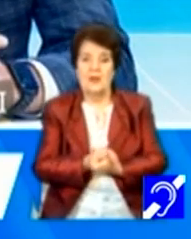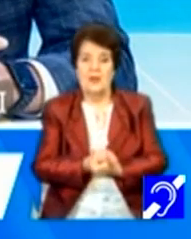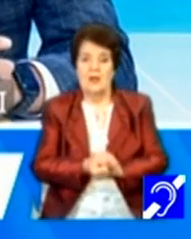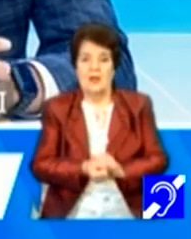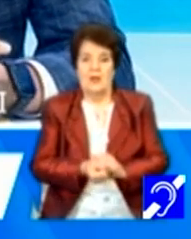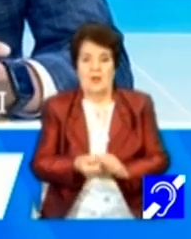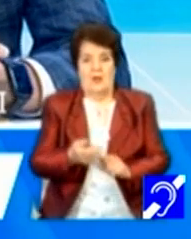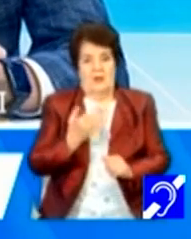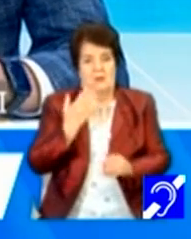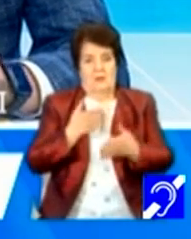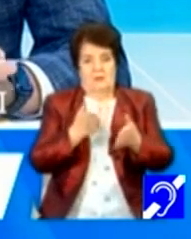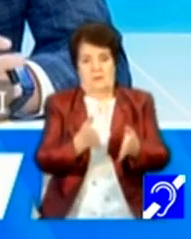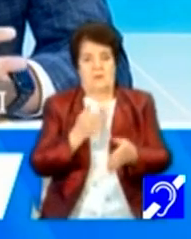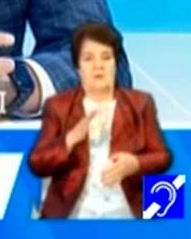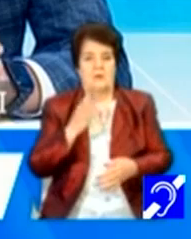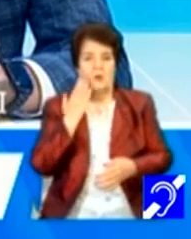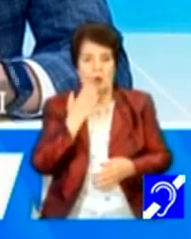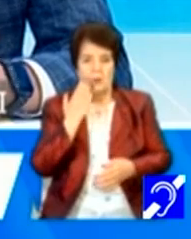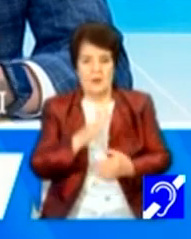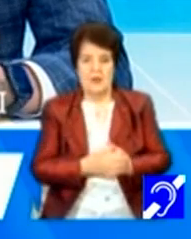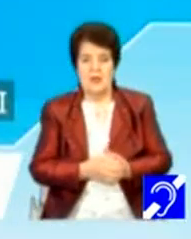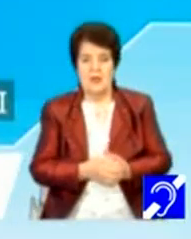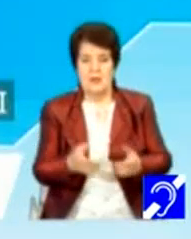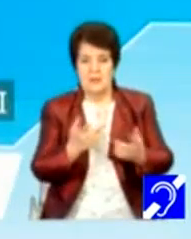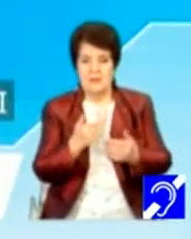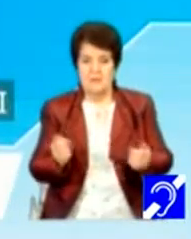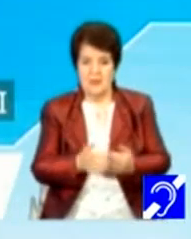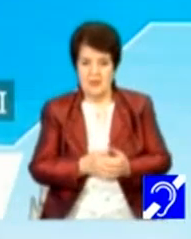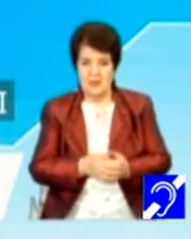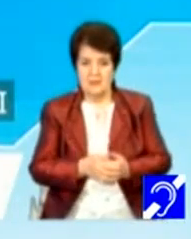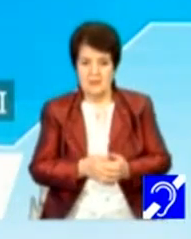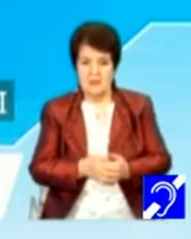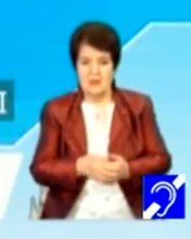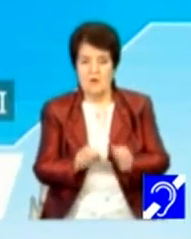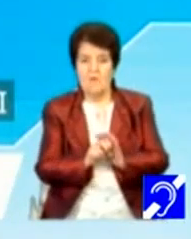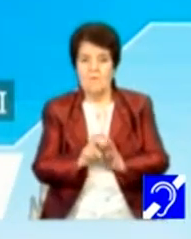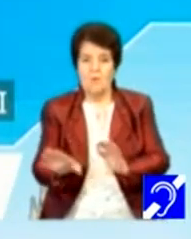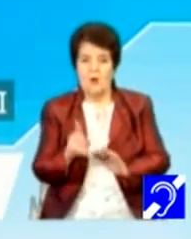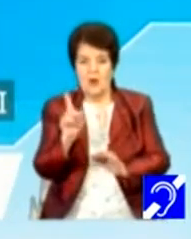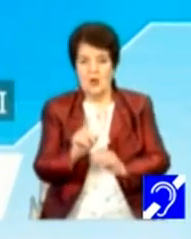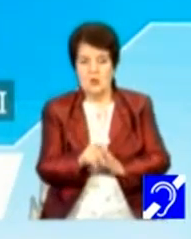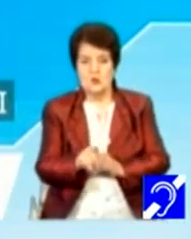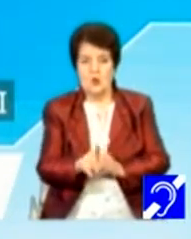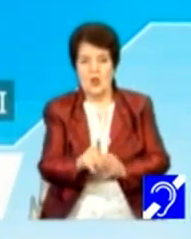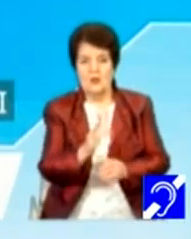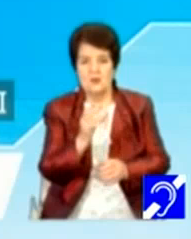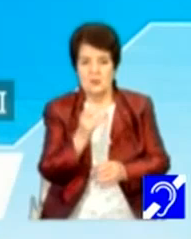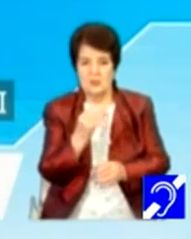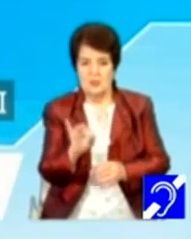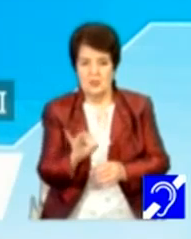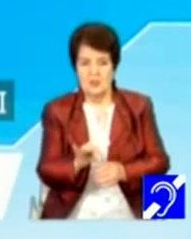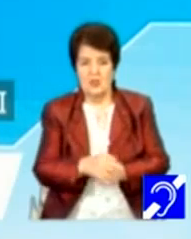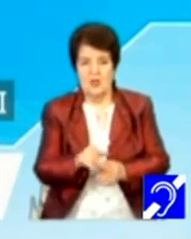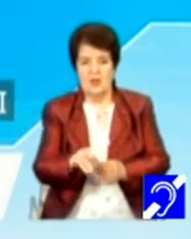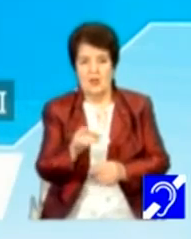reparare? Modelul românesc, în care DNA-ul românesc, vedeți că fug ca șoarecei de pe corabii. Domnul Cristian Rizea s-a